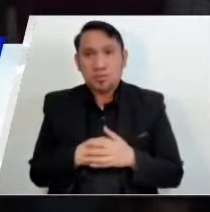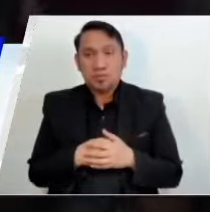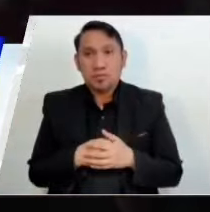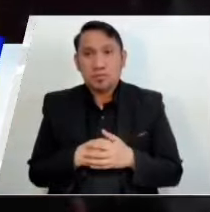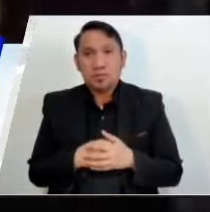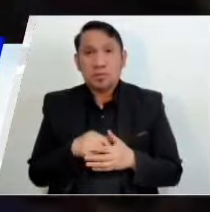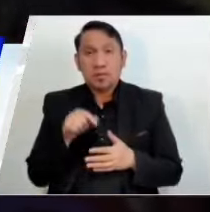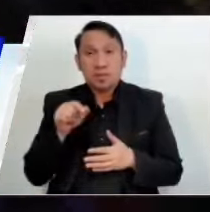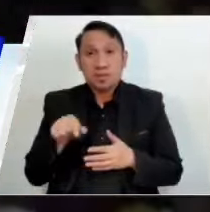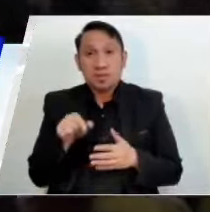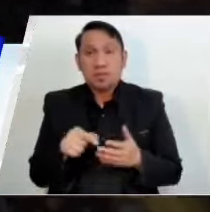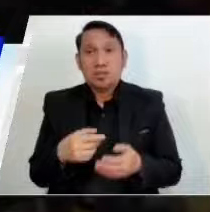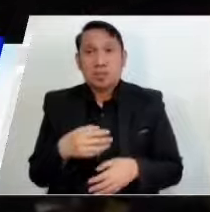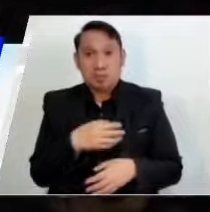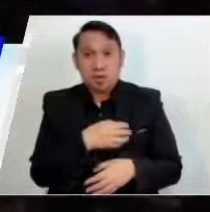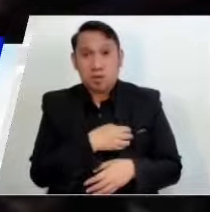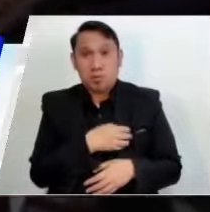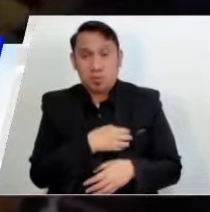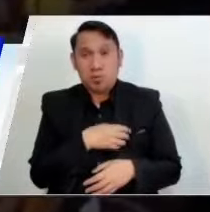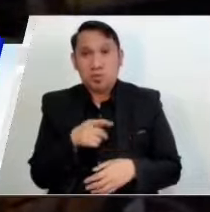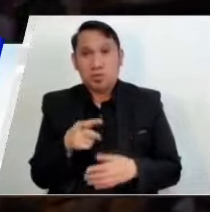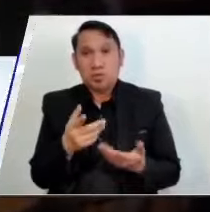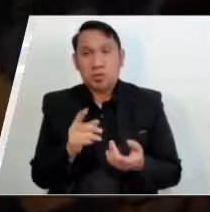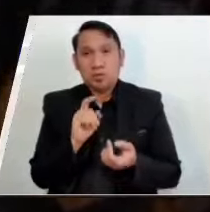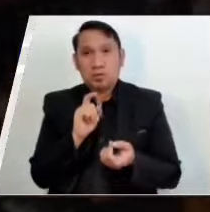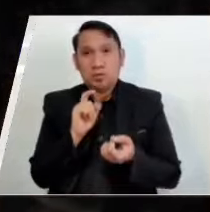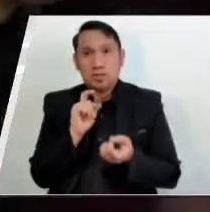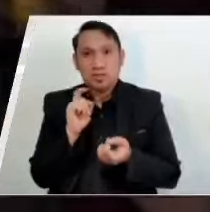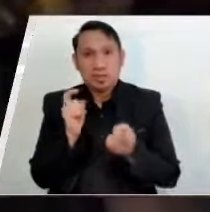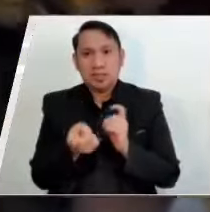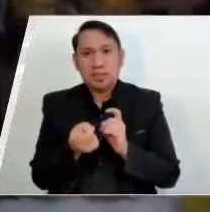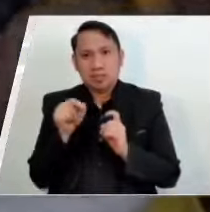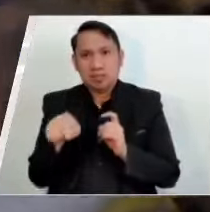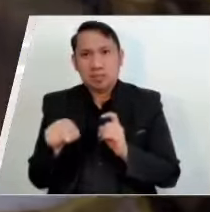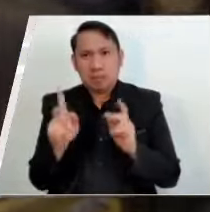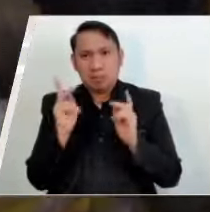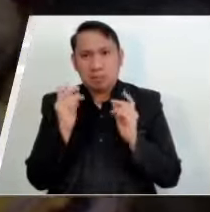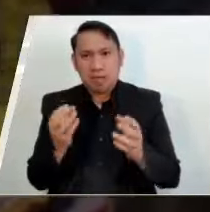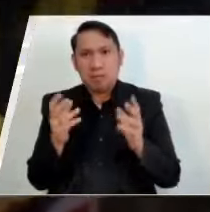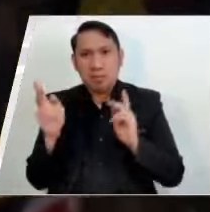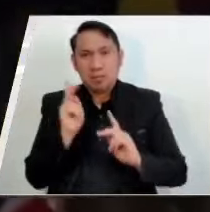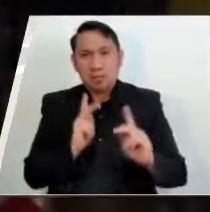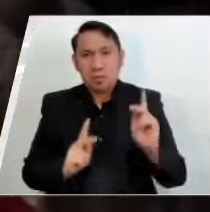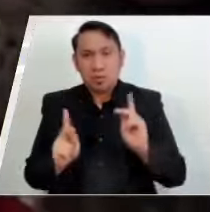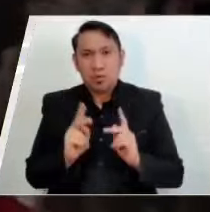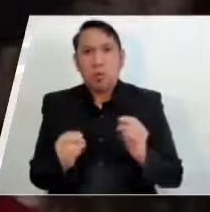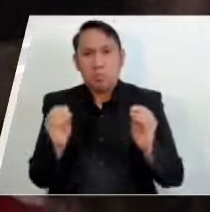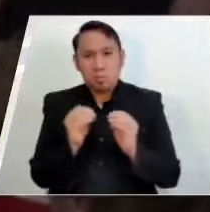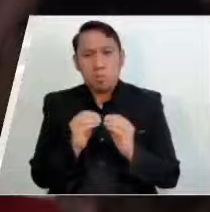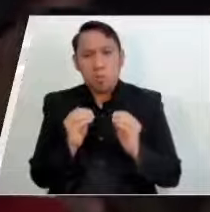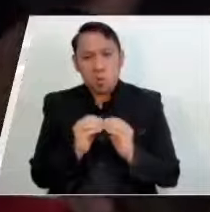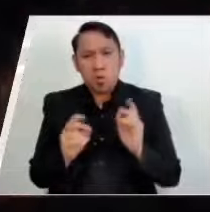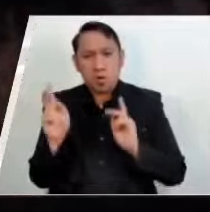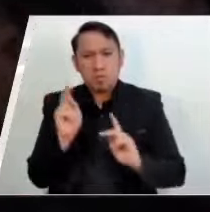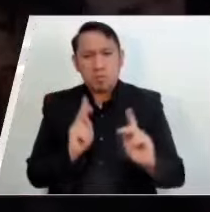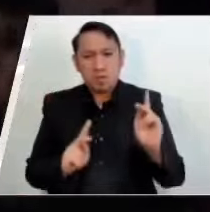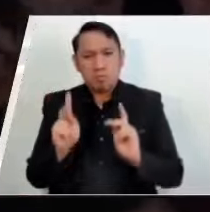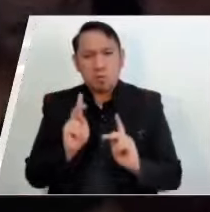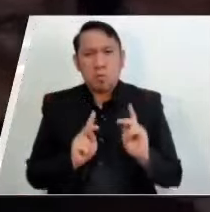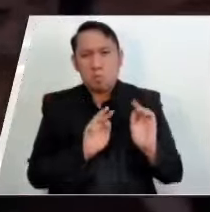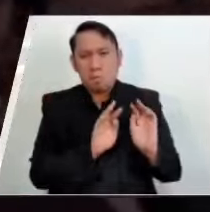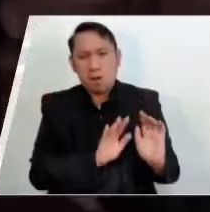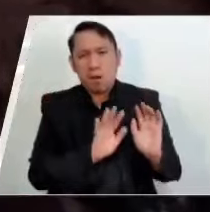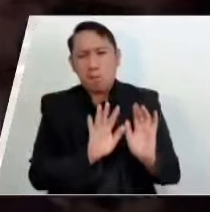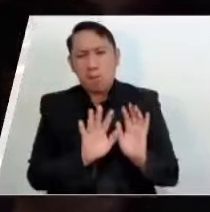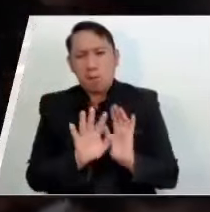ng mga pulis biglang napalitan ng buhos ng mga deboto. Parami ng parami habang papalapit ang andas. Bandang